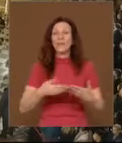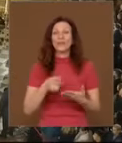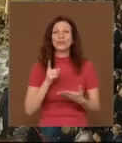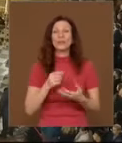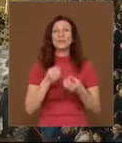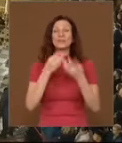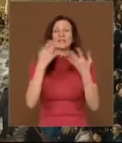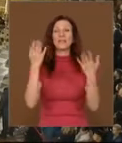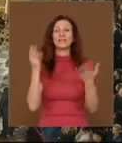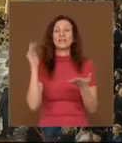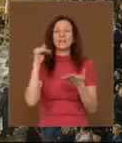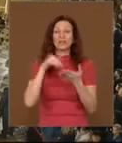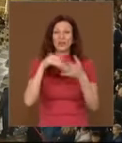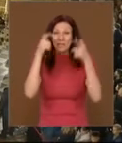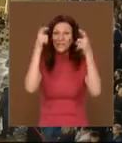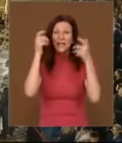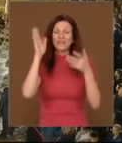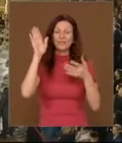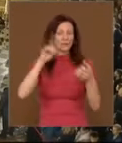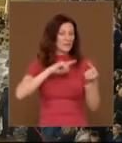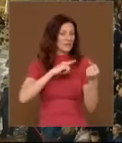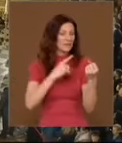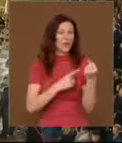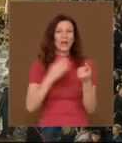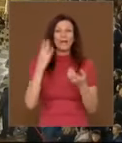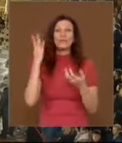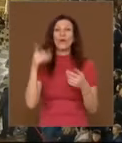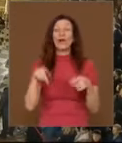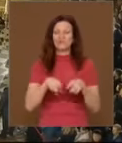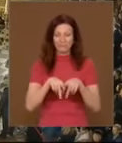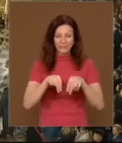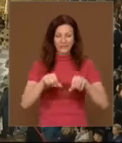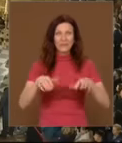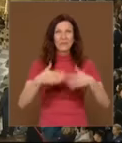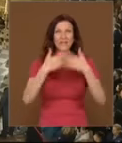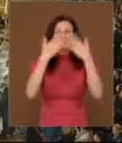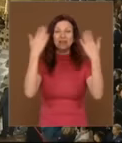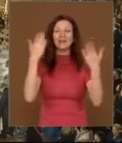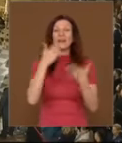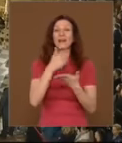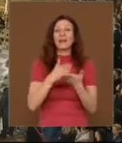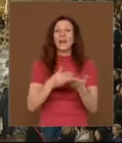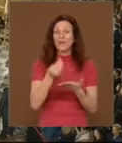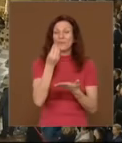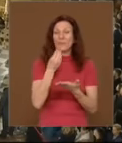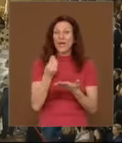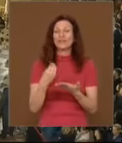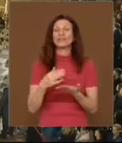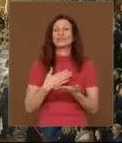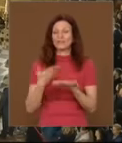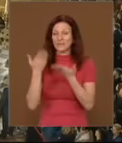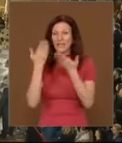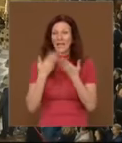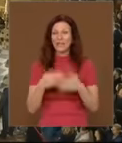име Твое, да прииде царствие Твое, да буде воля Твоя, яко на небеси и на земли. Хлеб наш насущни, и даж нам днес, и остави нам долги